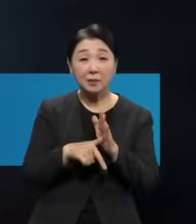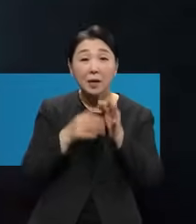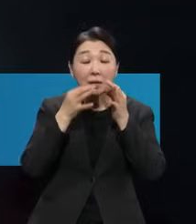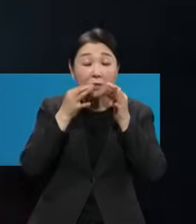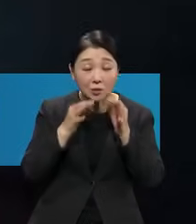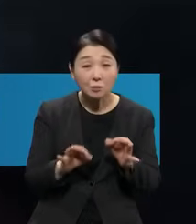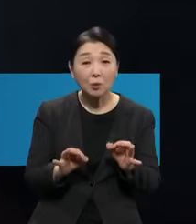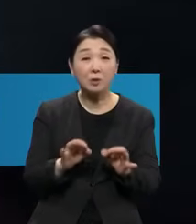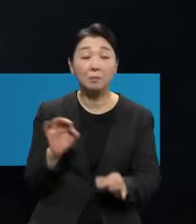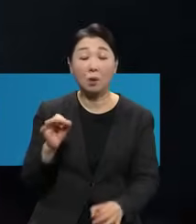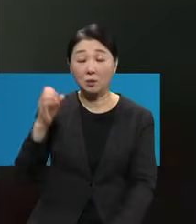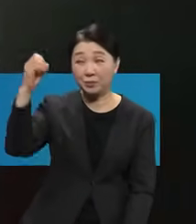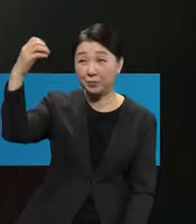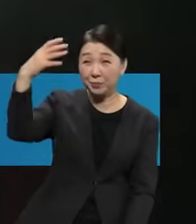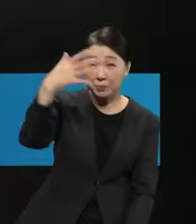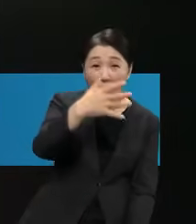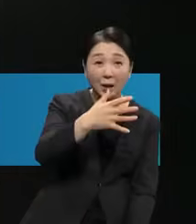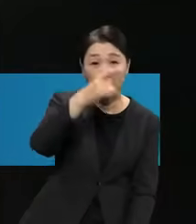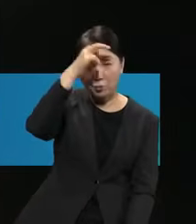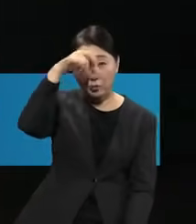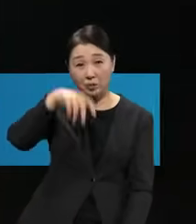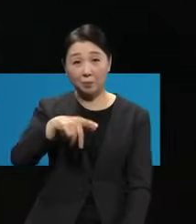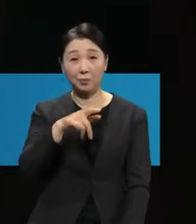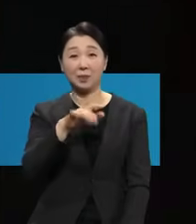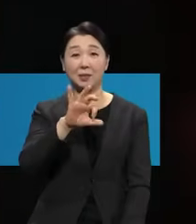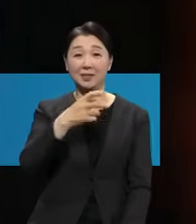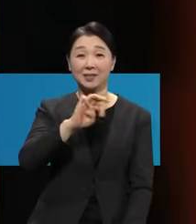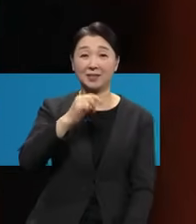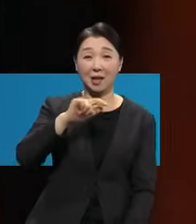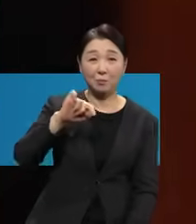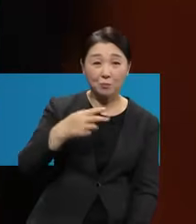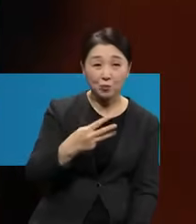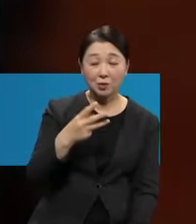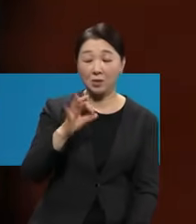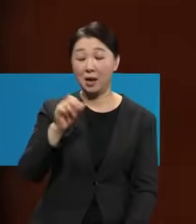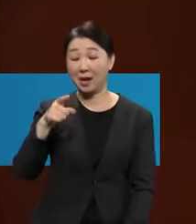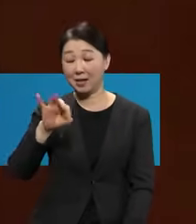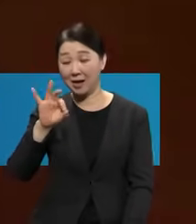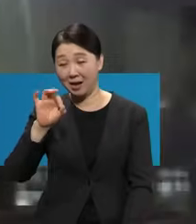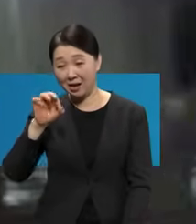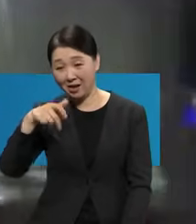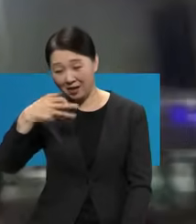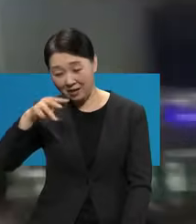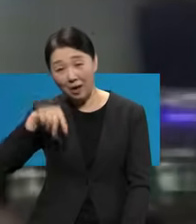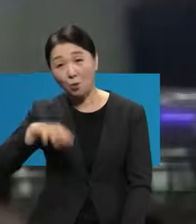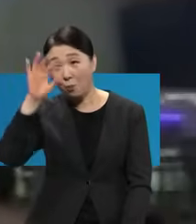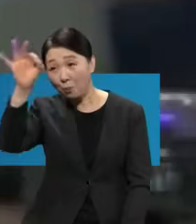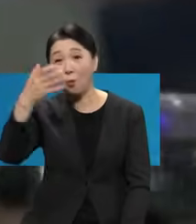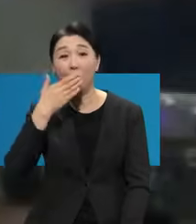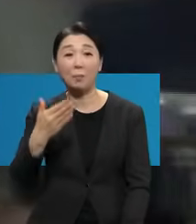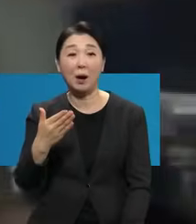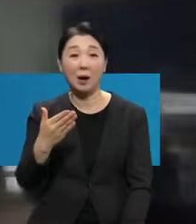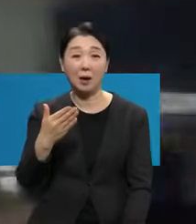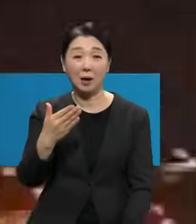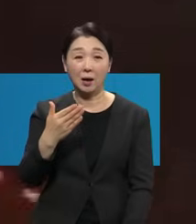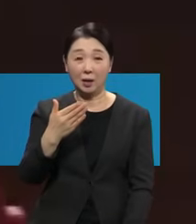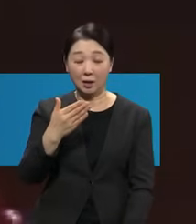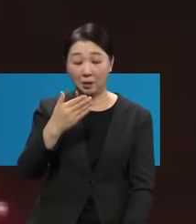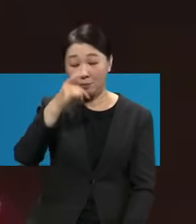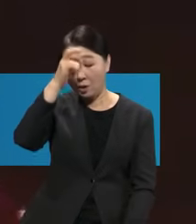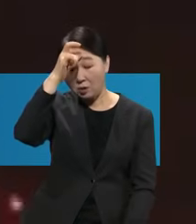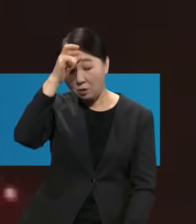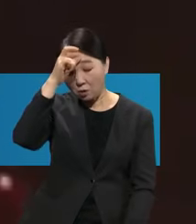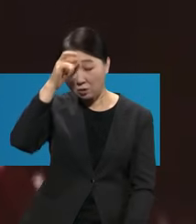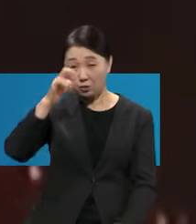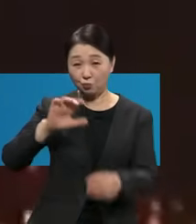이 유성은 튀르키예의 이스탄불, 앙카라, 그리고 사프란볼루 등에서 발견됐습니다. 터키 우주국은 유성이